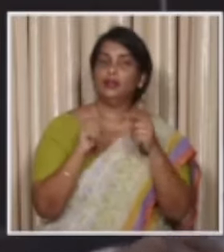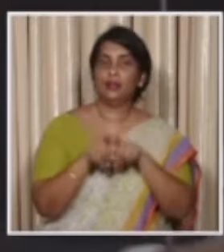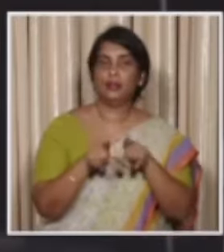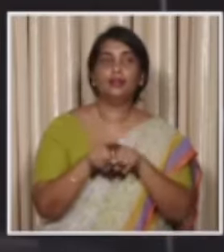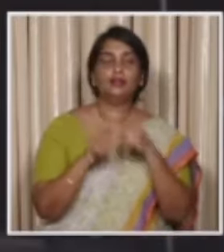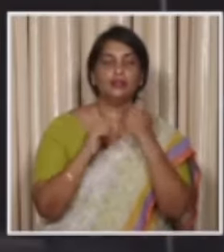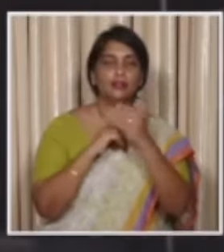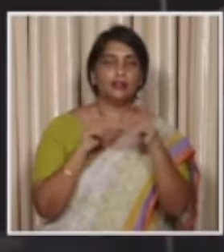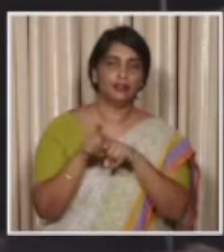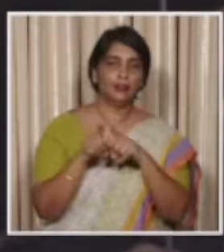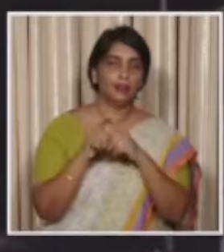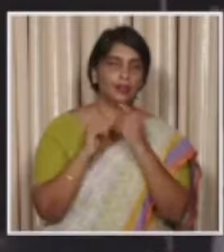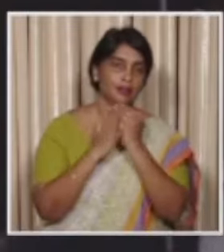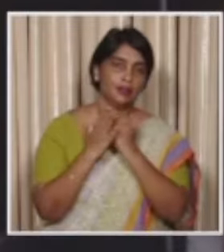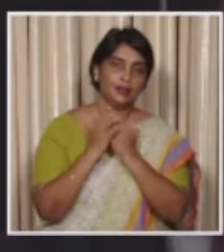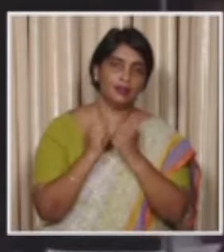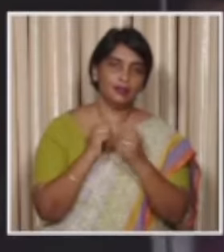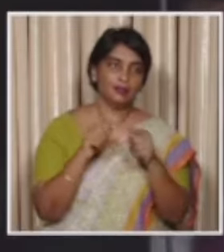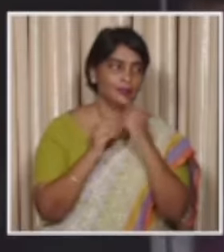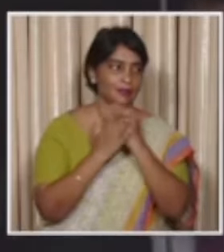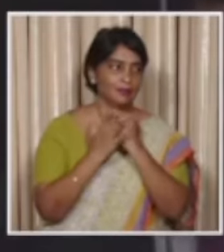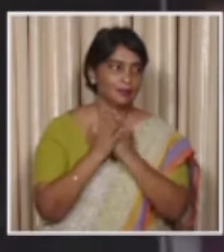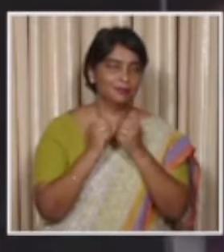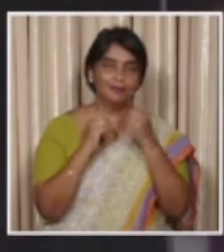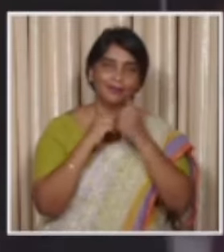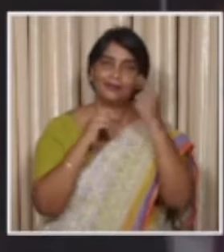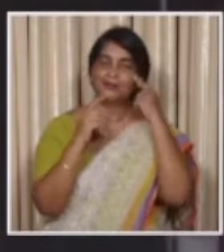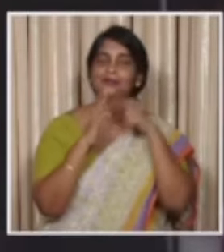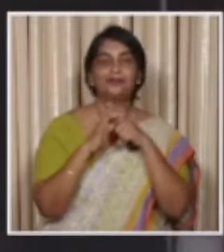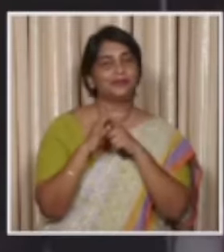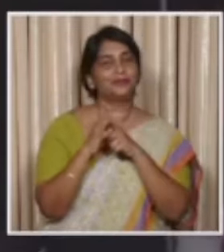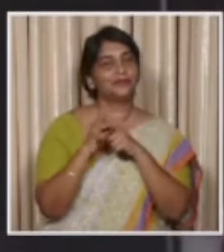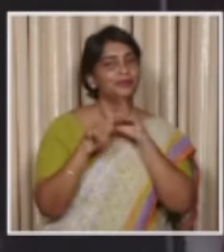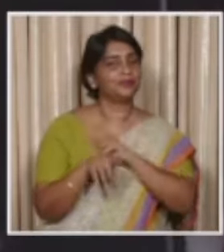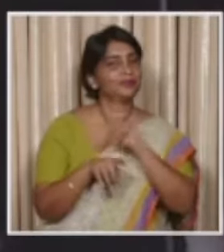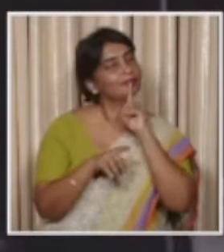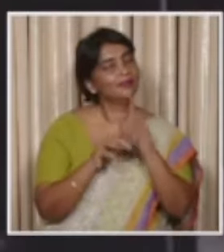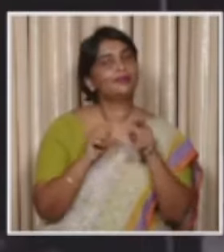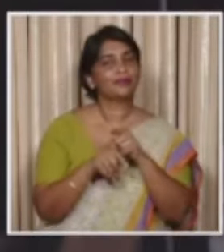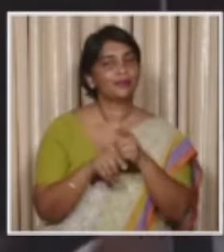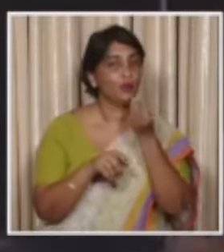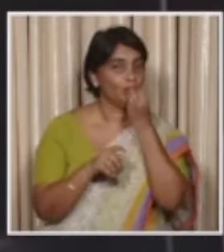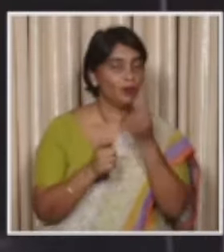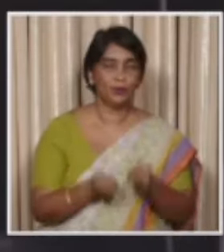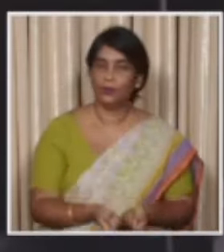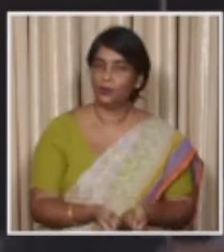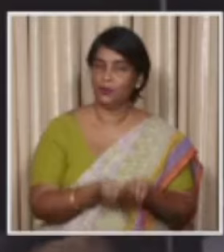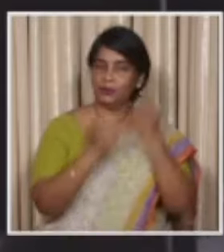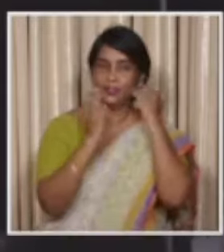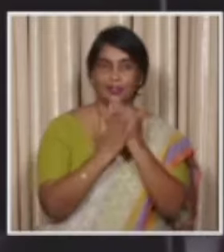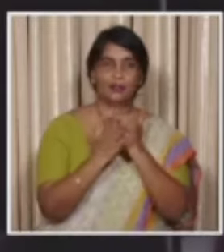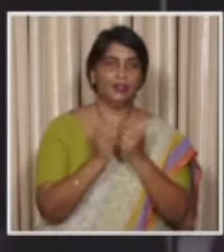කැමලි බාධින් සඳහා ක්‍රියාත්මක කරන්න කැබිනට් පත්‍රිකාවක් දාන්න සිදුනේ. හැබැයි මම කියන්න ඕන දැන් බඩු මිල ඉතාම වේගෙන් ඉහළට ගිහිල්ලා